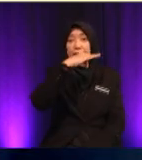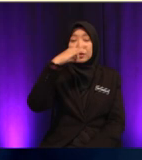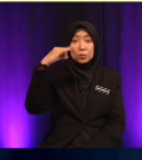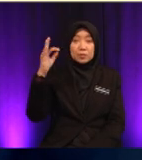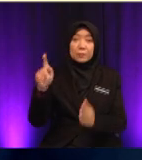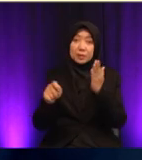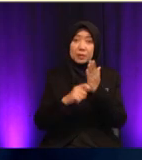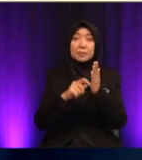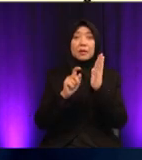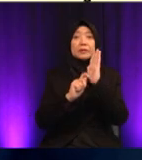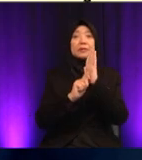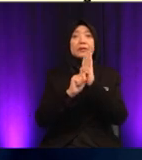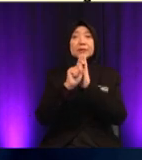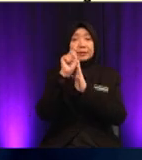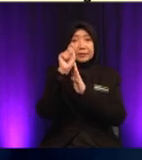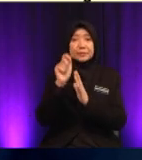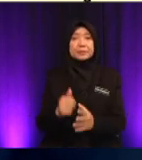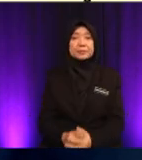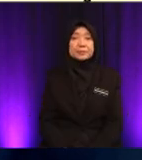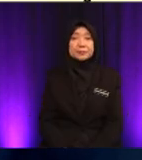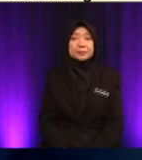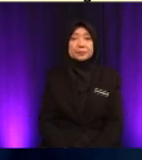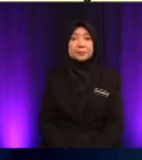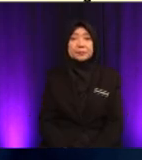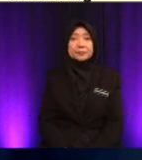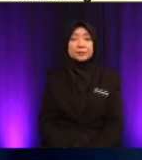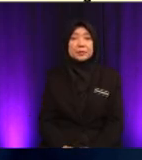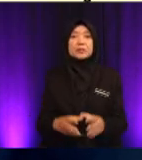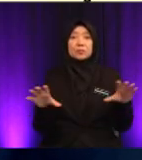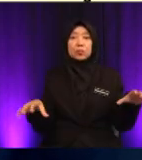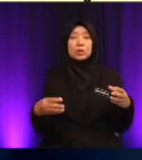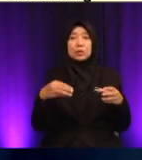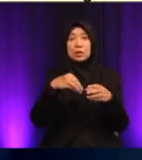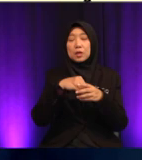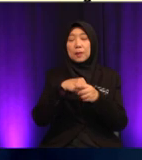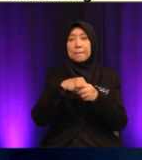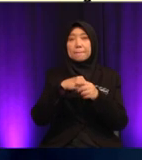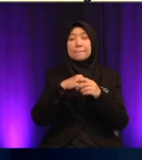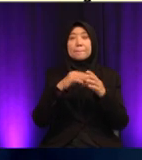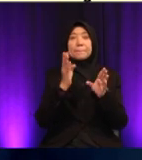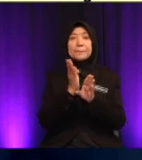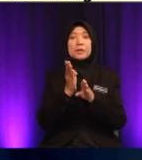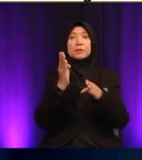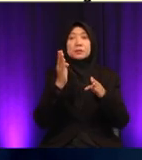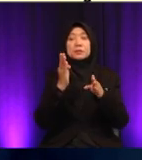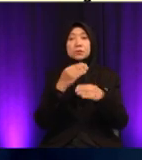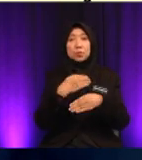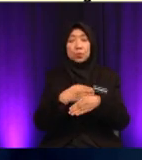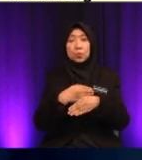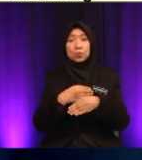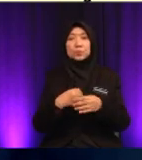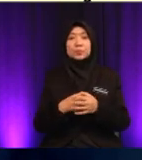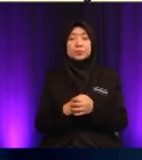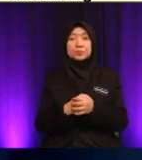itu bahan semudah kita Oke jadi kita buatkan dalam bentuk grafik apabila grafik